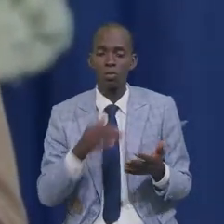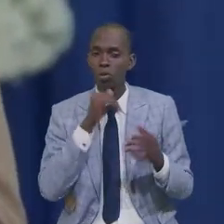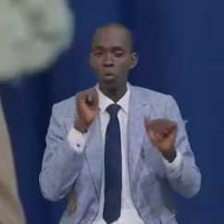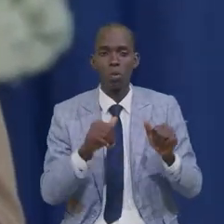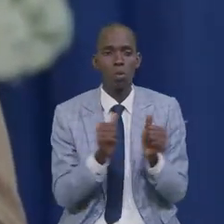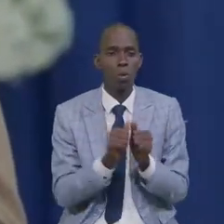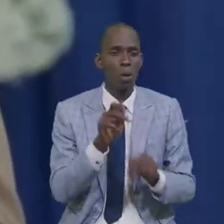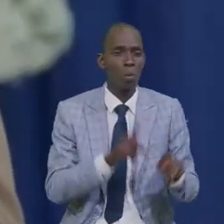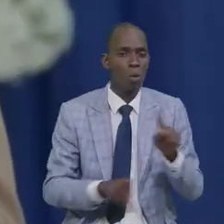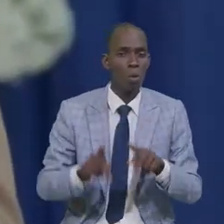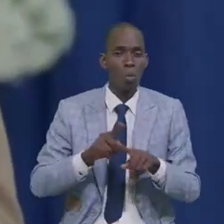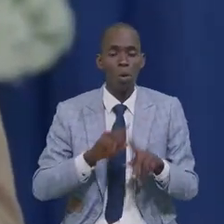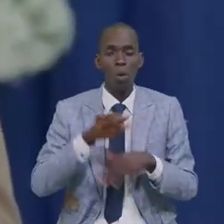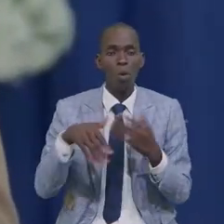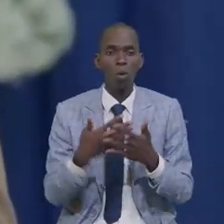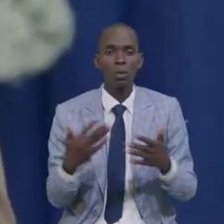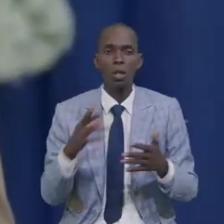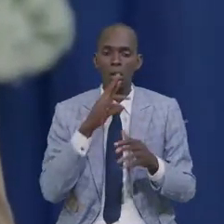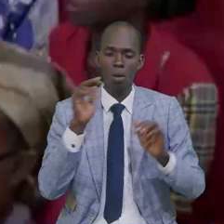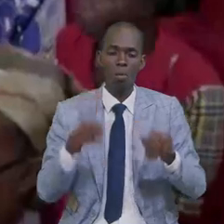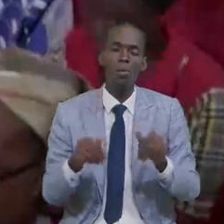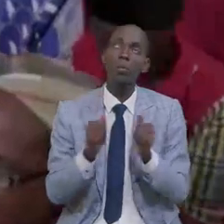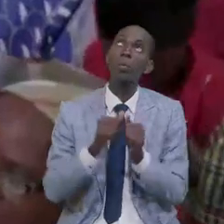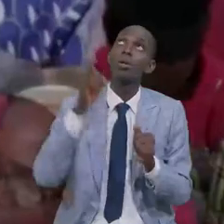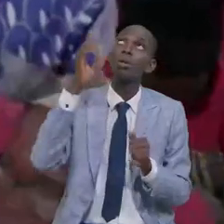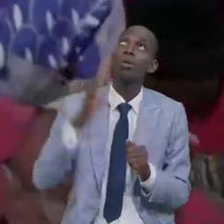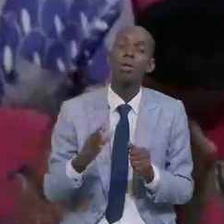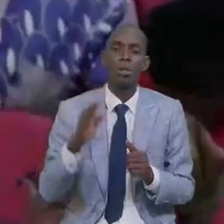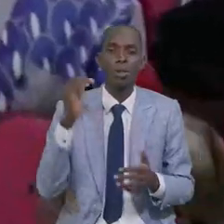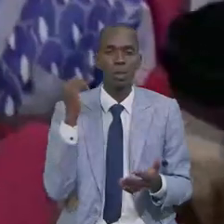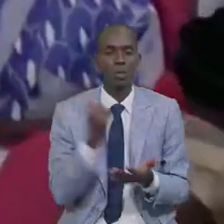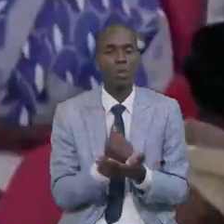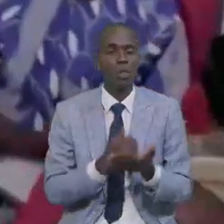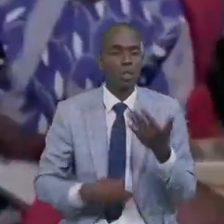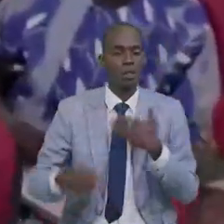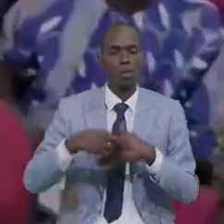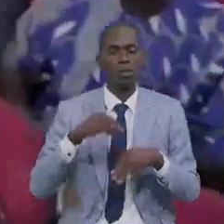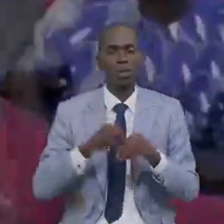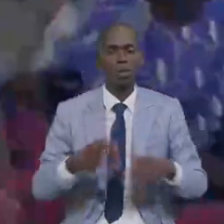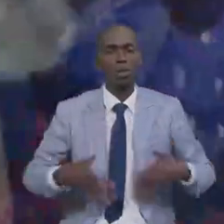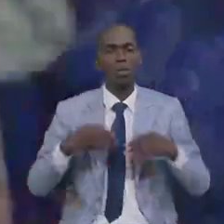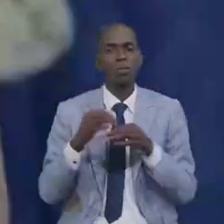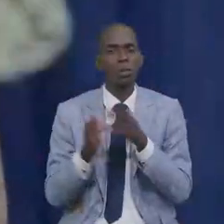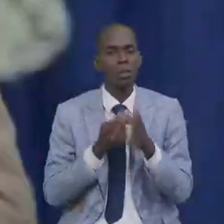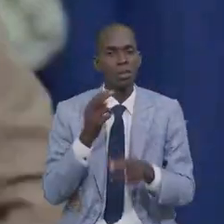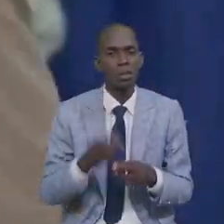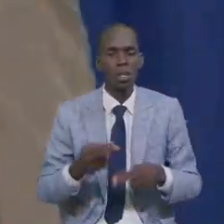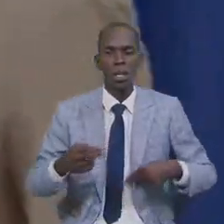hommes, toutes ces choses est possible avec Dieu. La restauration dans ta